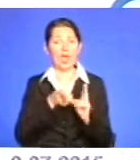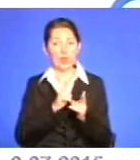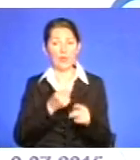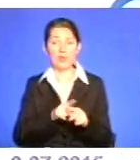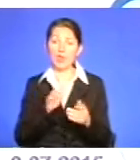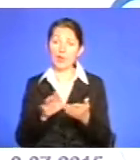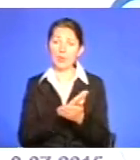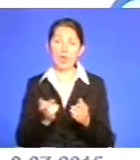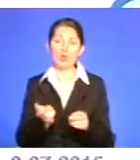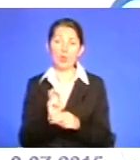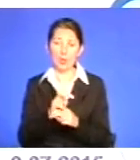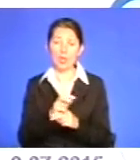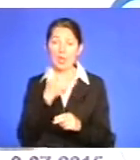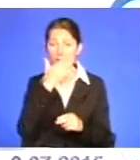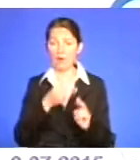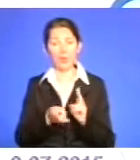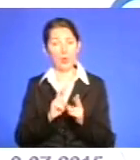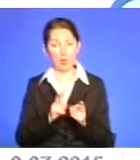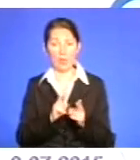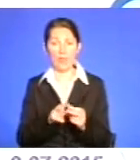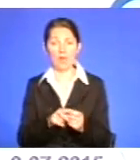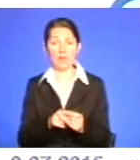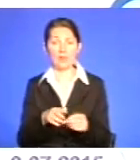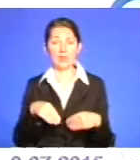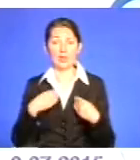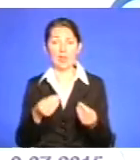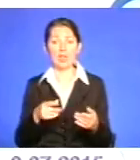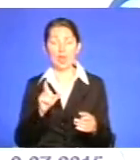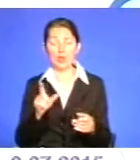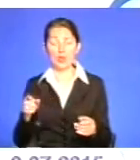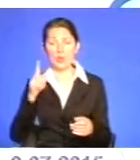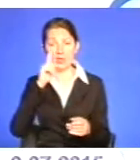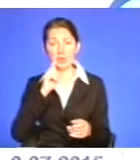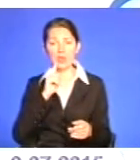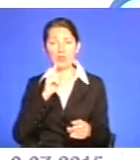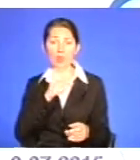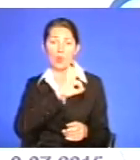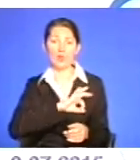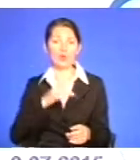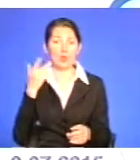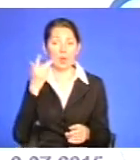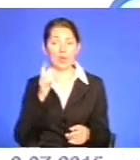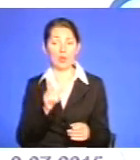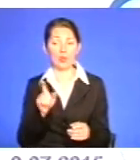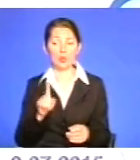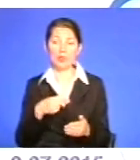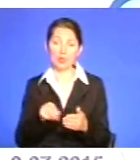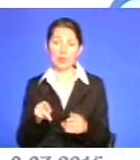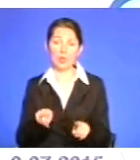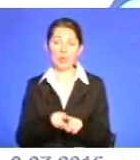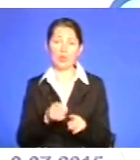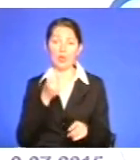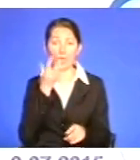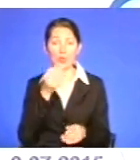то все гарно приготували. Власне, надали людям смачно, корисно, легко. Люди щось купили по такій хорошій ціні